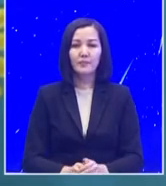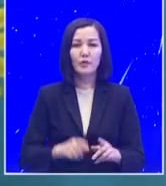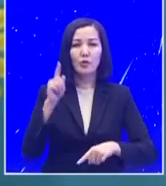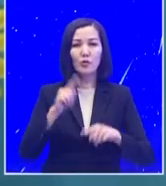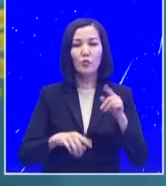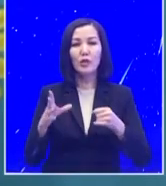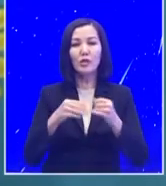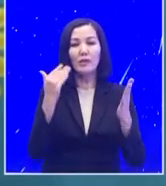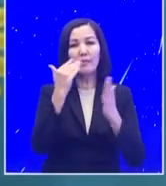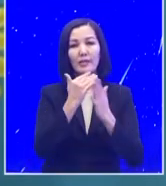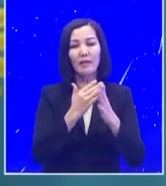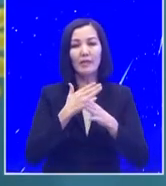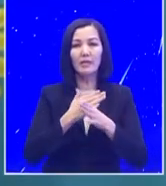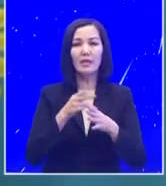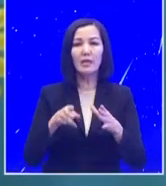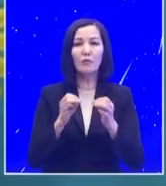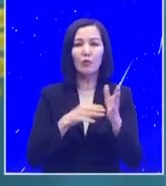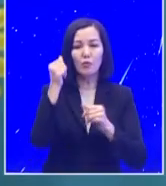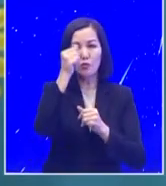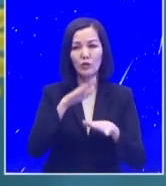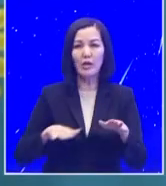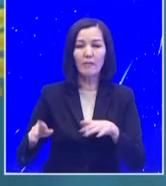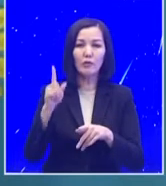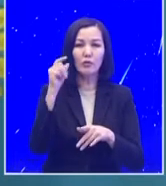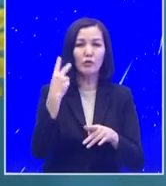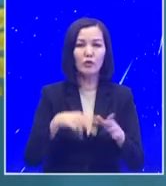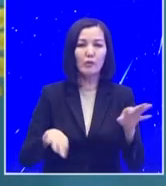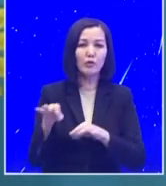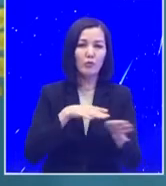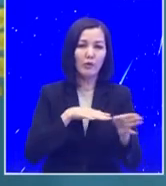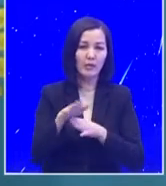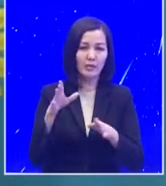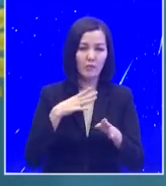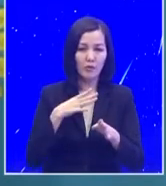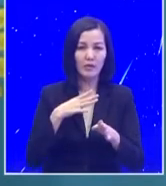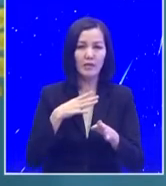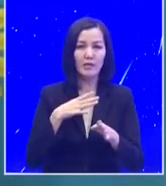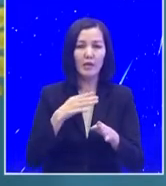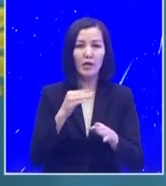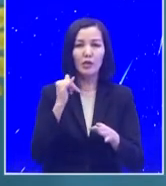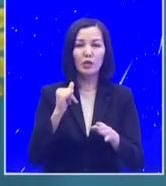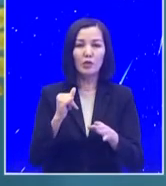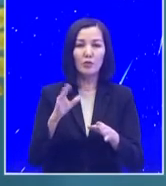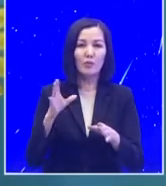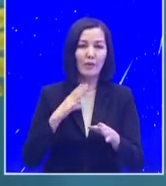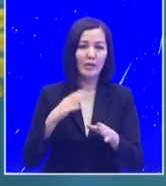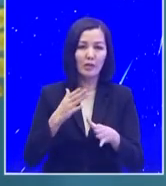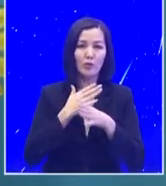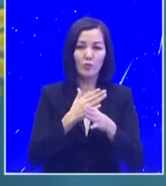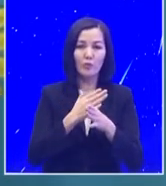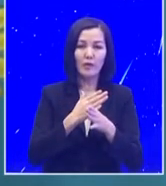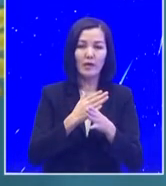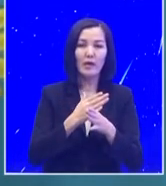жер» бағдарламасы аясында 2019 жылы аймақта 120 жоба жүзеге асқантын. Бұл істе жетісулық меценаттар тірлігі көпке